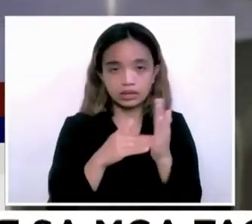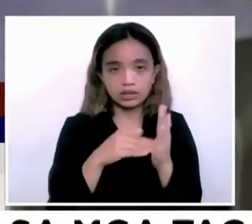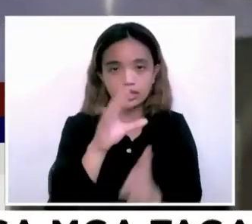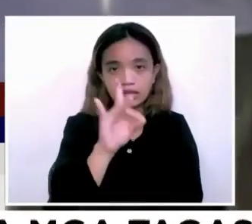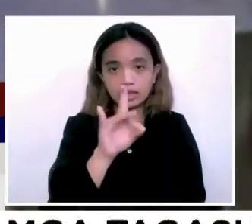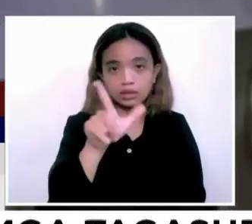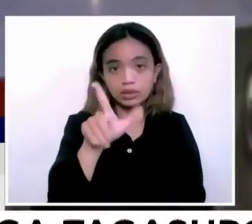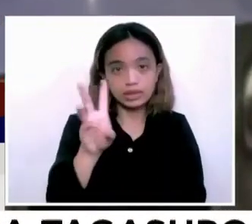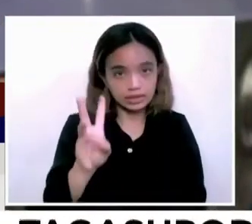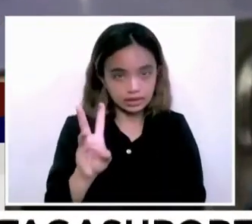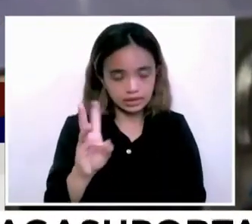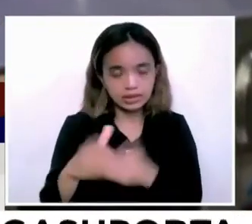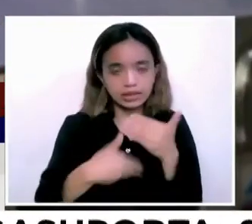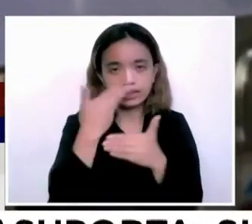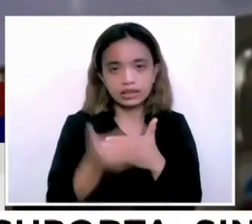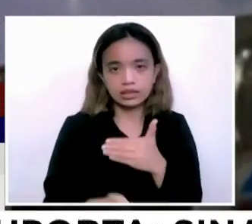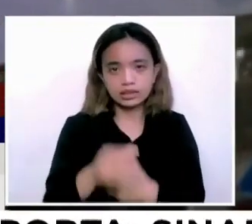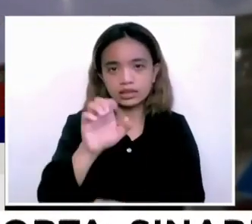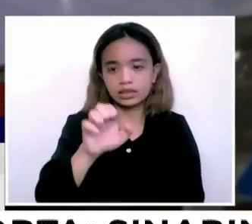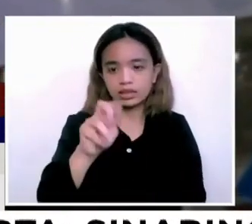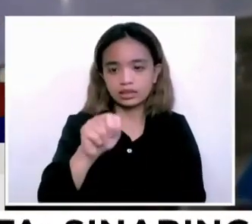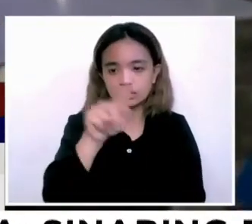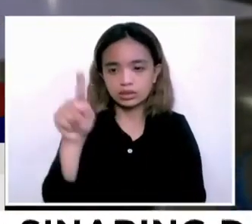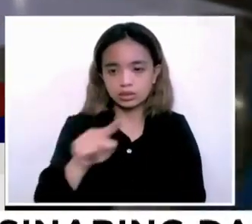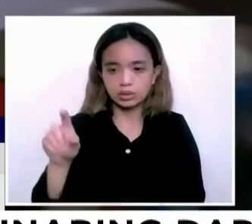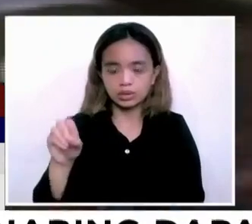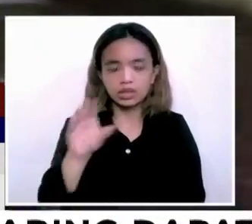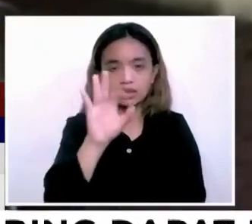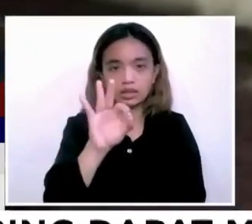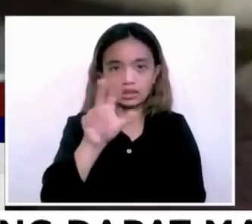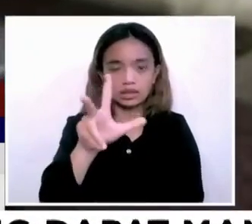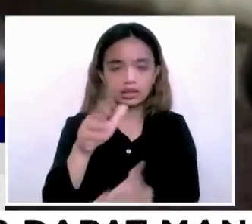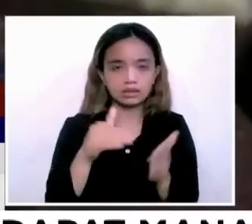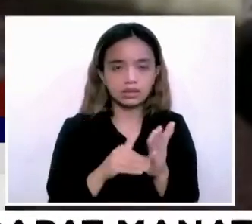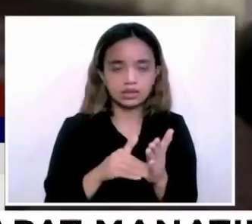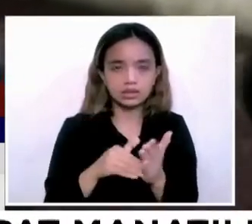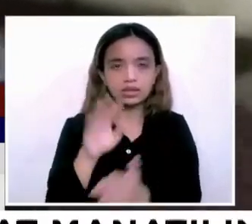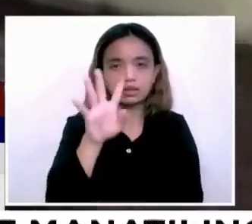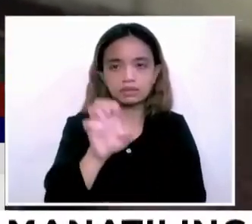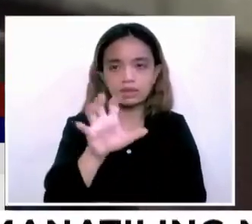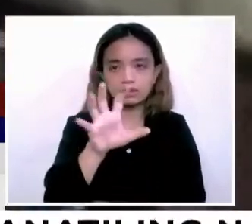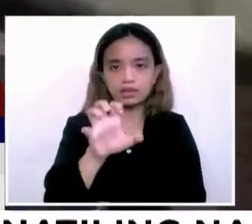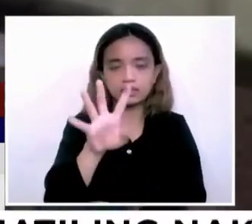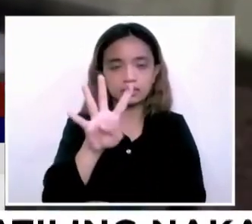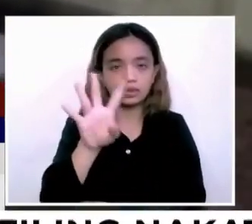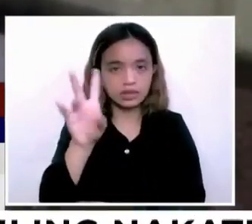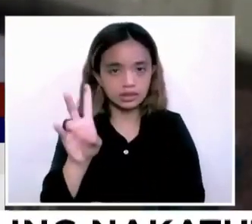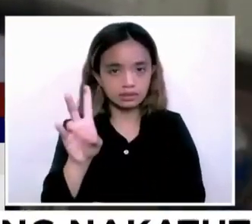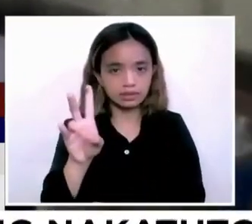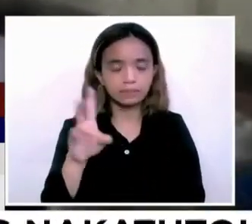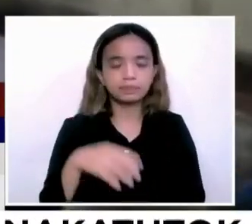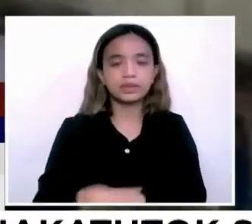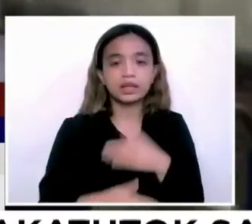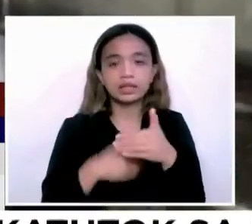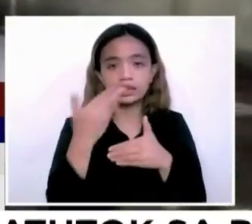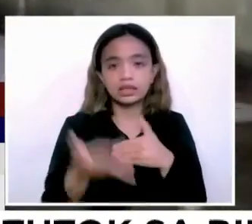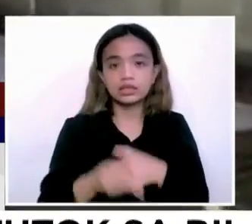94,826 votes habang si Enzo Oreta nagkamit ng 93,547 votes. Sa navotas mula sa